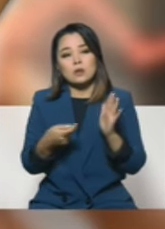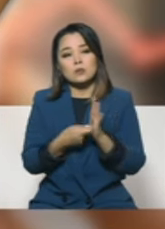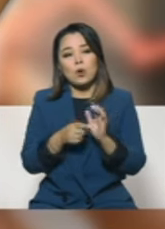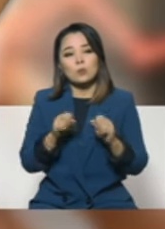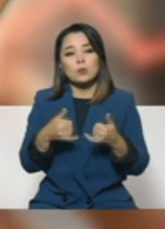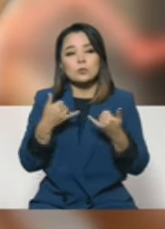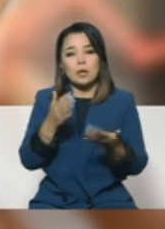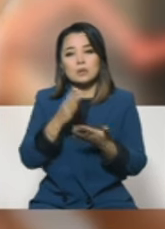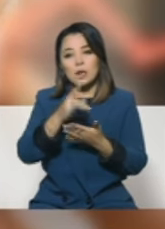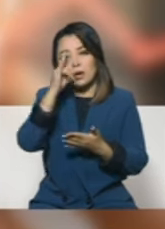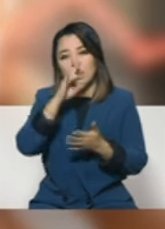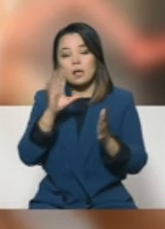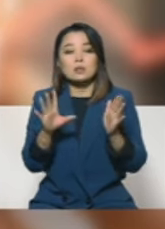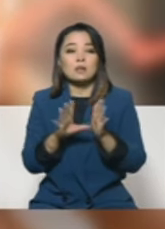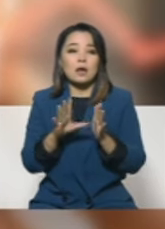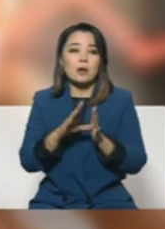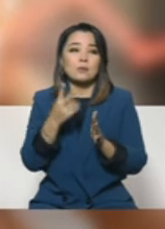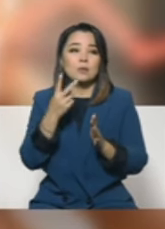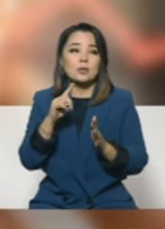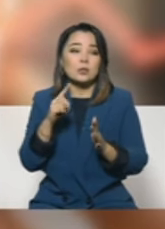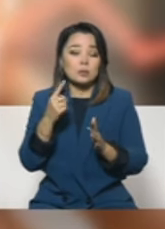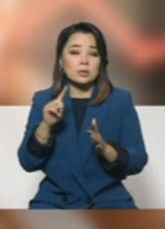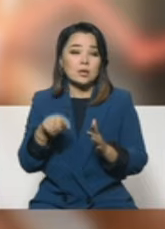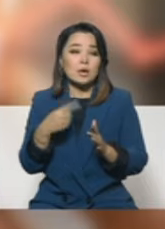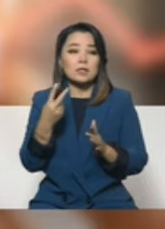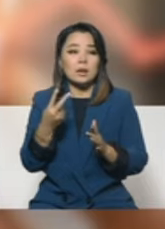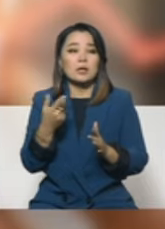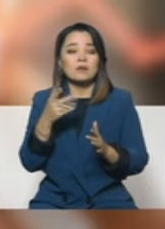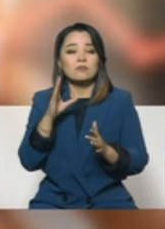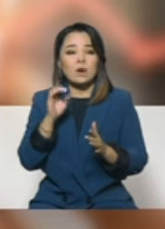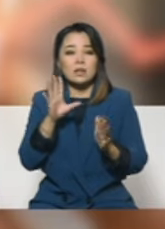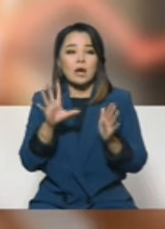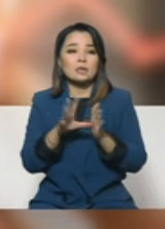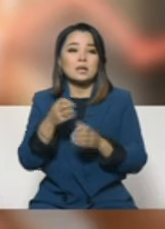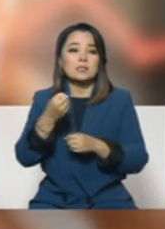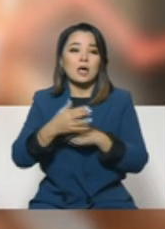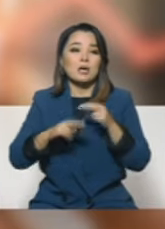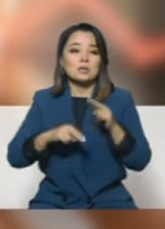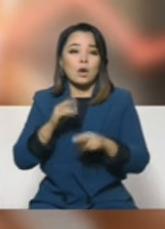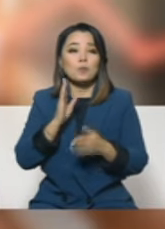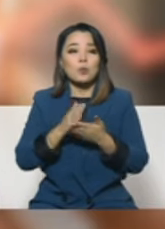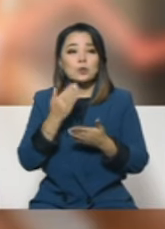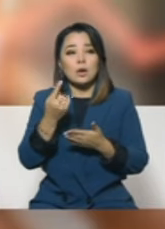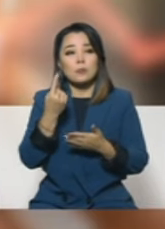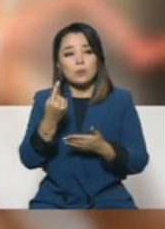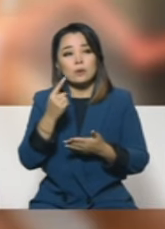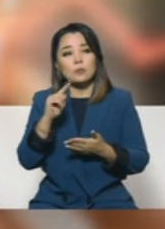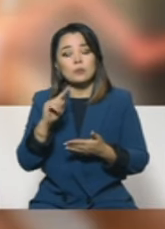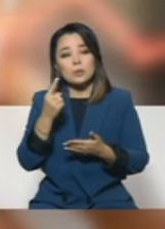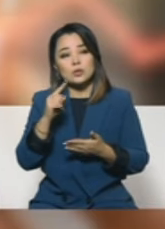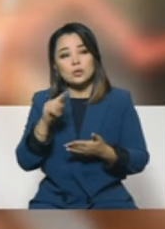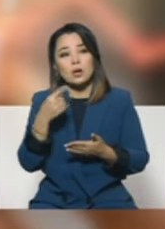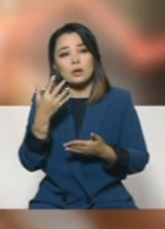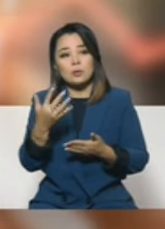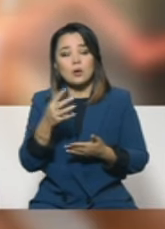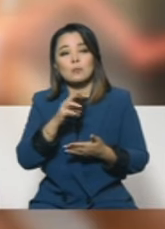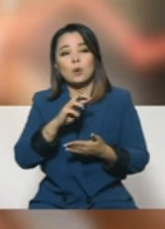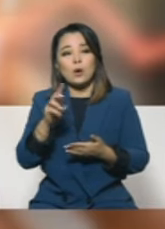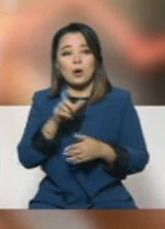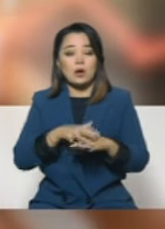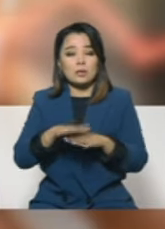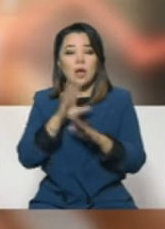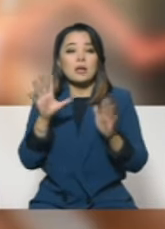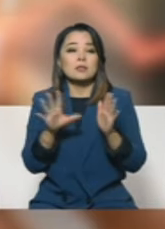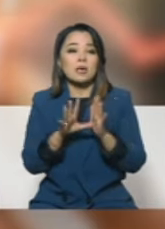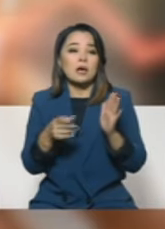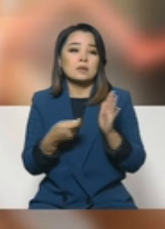Мәселен, Қазақстанға қуаты 1-2 гигаватт болатын атом электр станциясы салынса, 1-1,5 миллион халқы бар қаланы